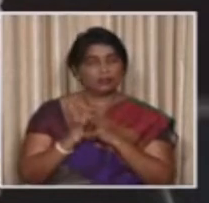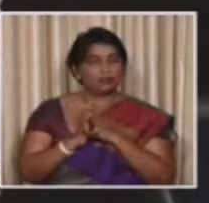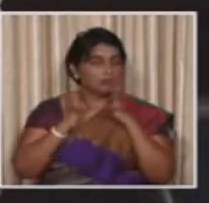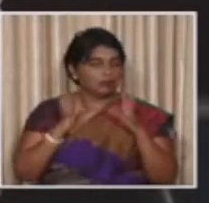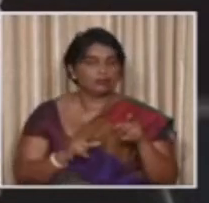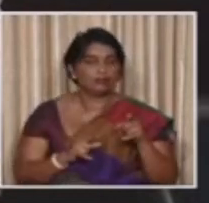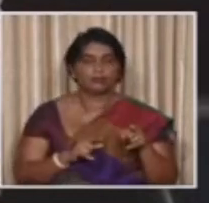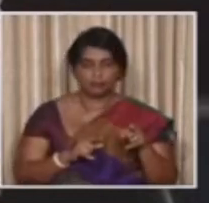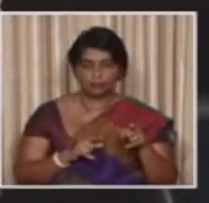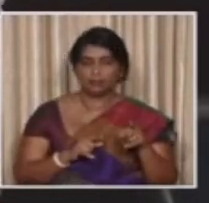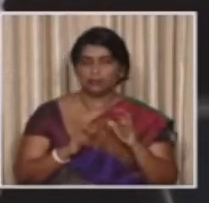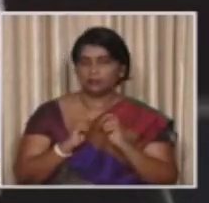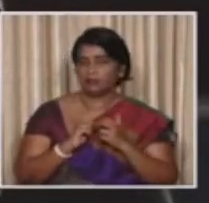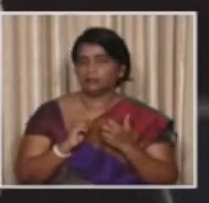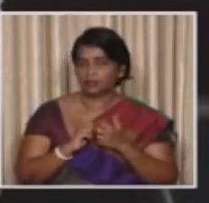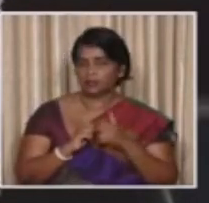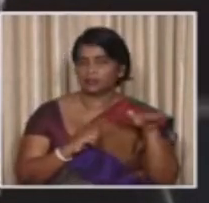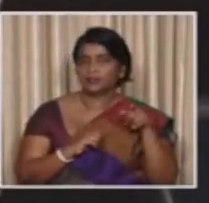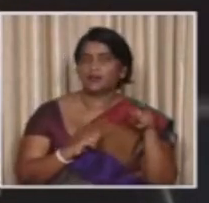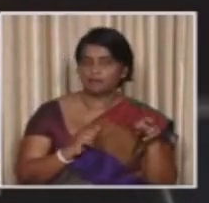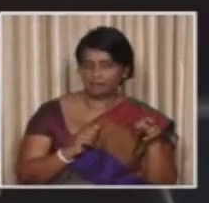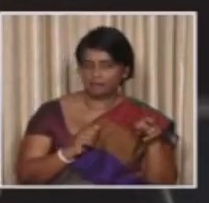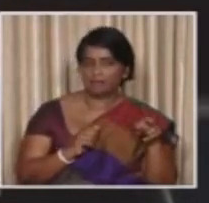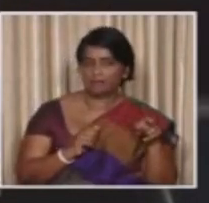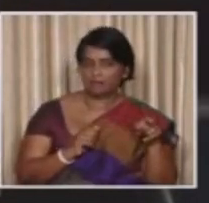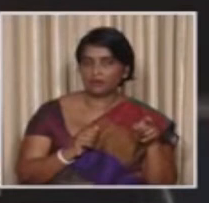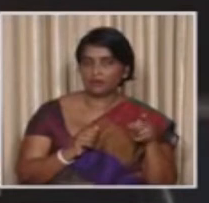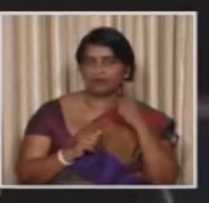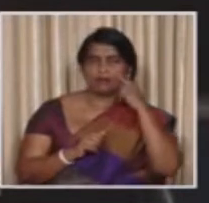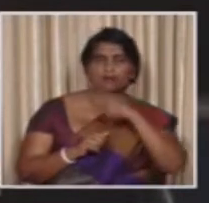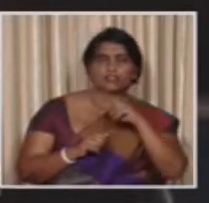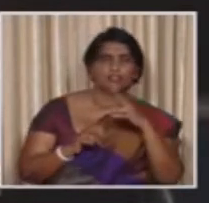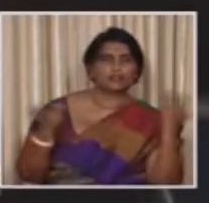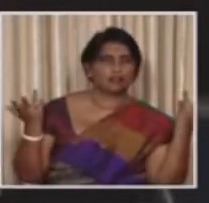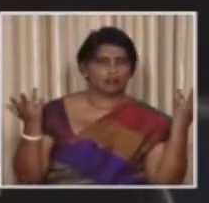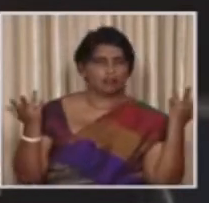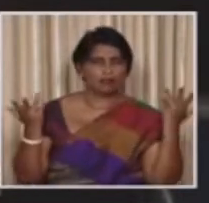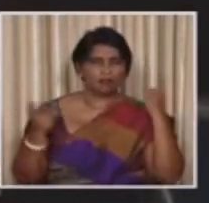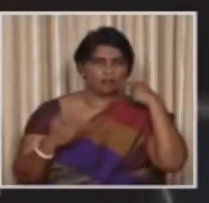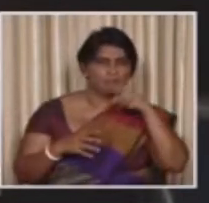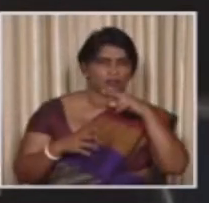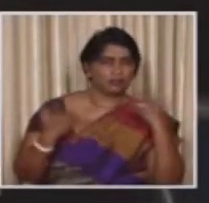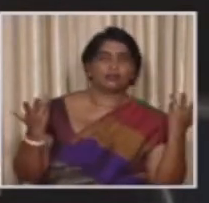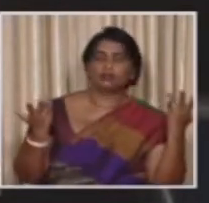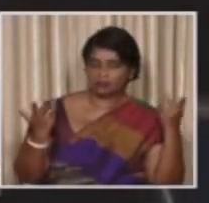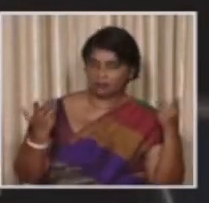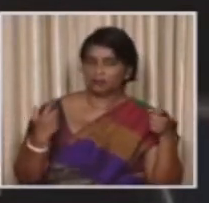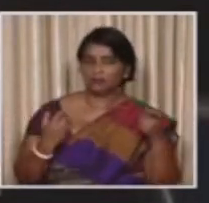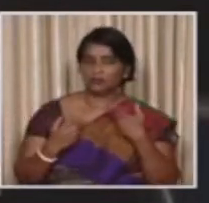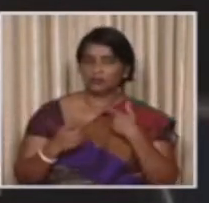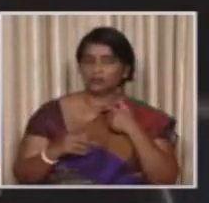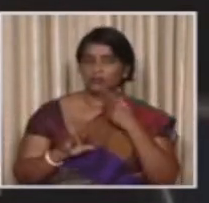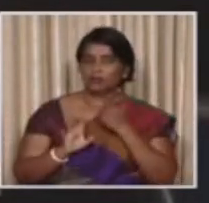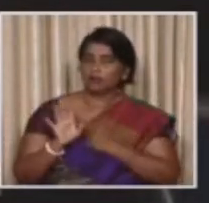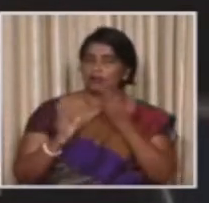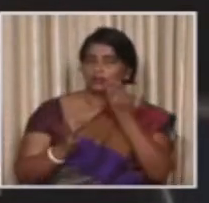බරපතල ගැටලුවක් සමාජයේ තියෙනවා. අවිශ්වාසයක් විශ්වසනීයභාවය පිළිබඳ ගැටලුවක් මතුවලා තියෙනවා. අපි දර්ශක